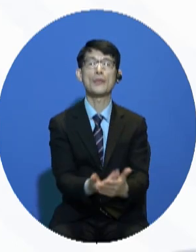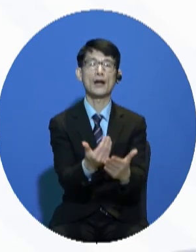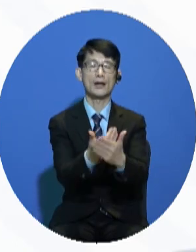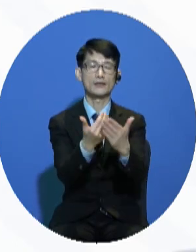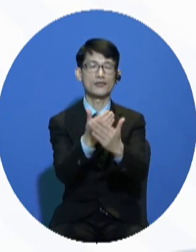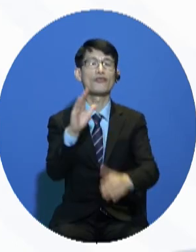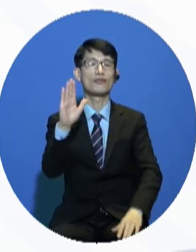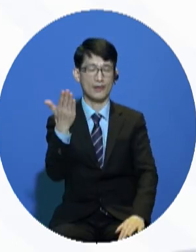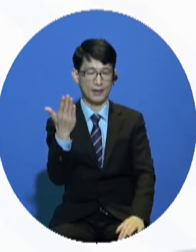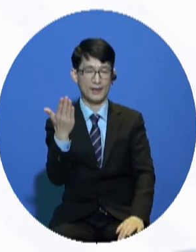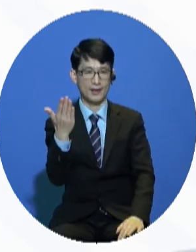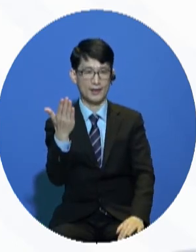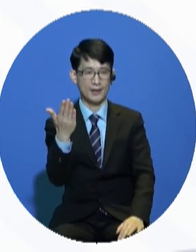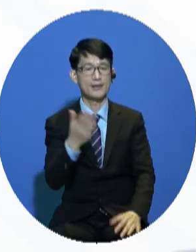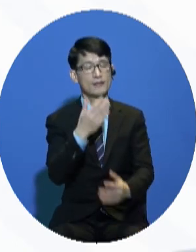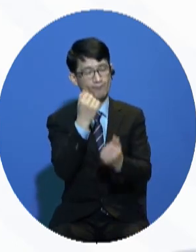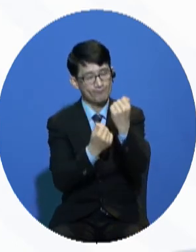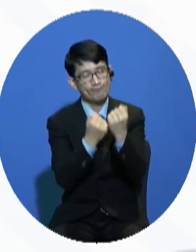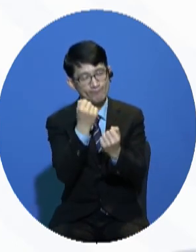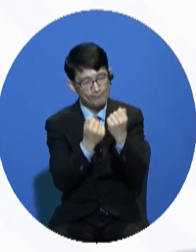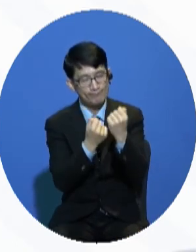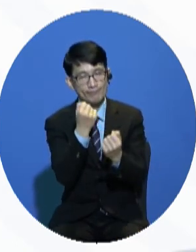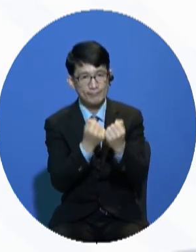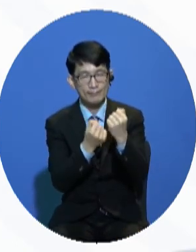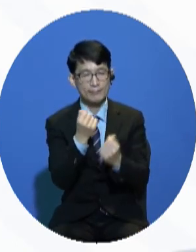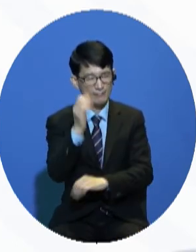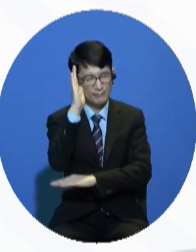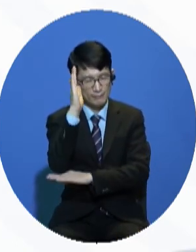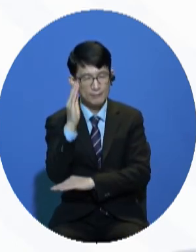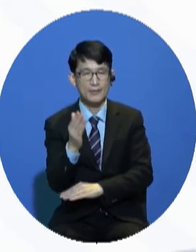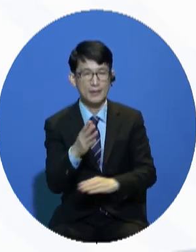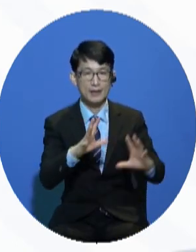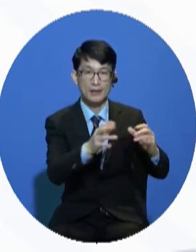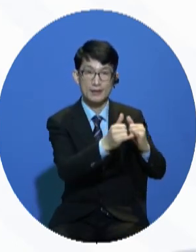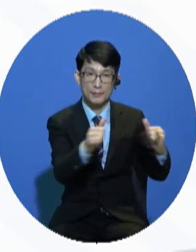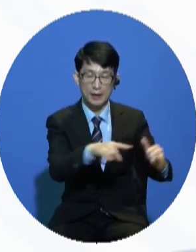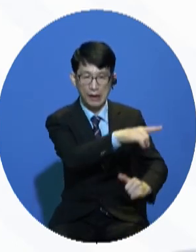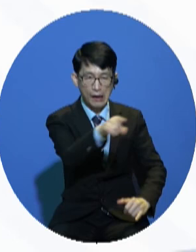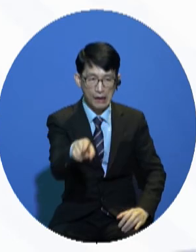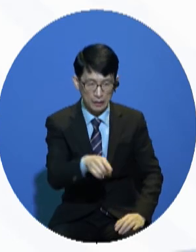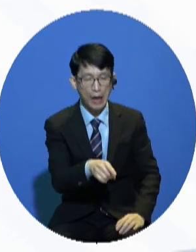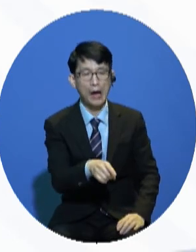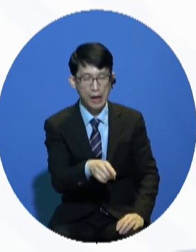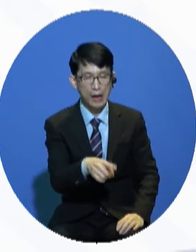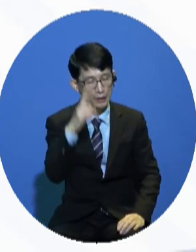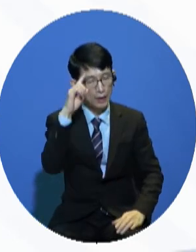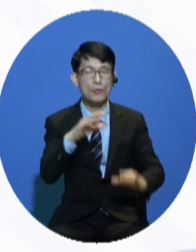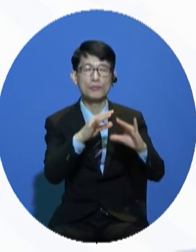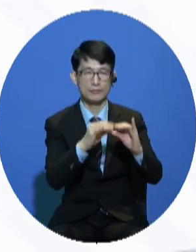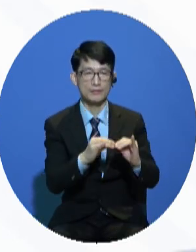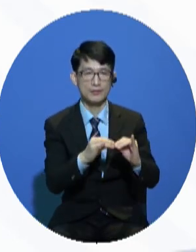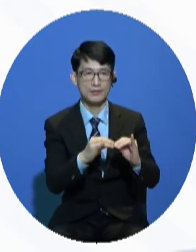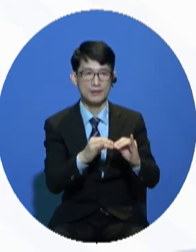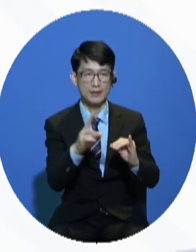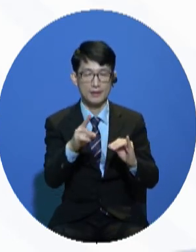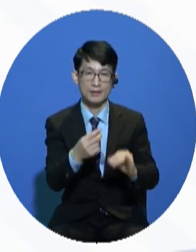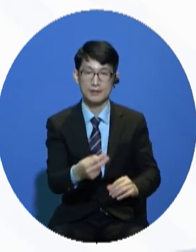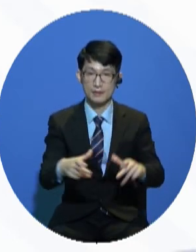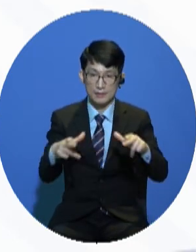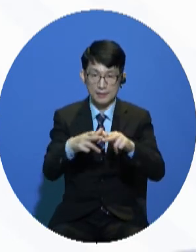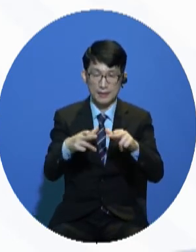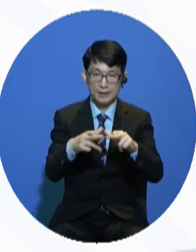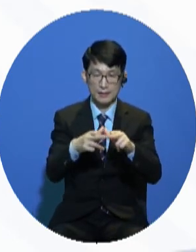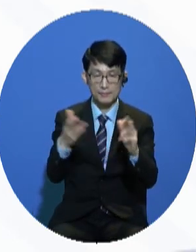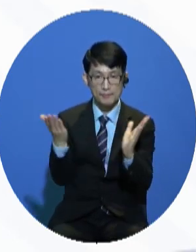만들어서 재정당국과 국민을 설득했습니다. 그래서 실제로도 호주에서는 이런 장애인에 대한 맞춤형